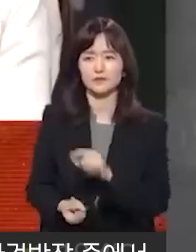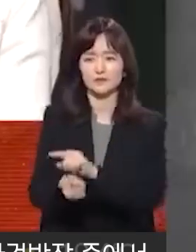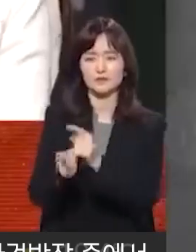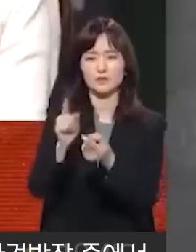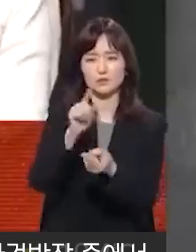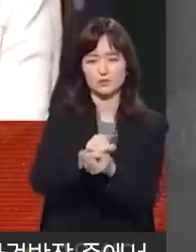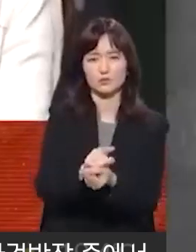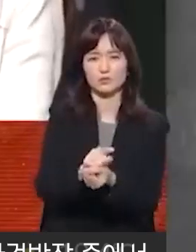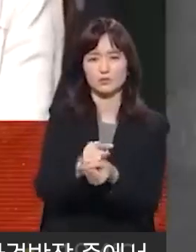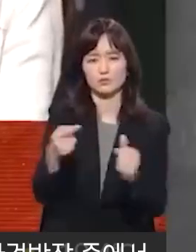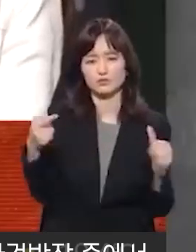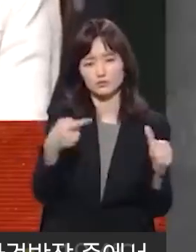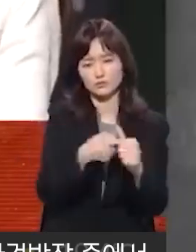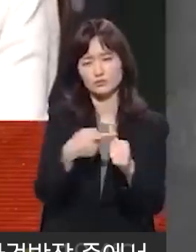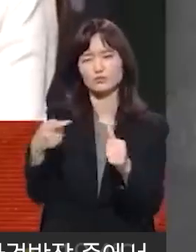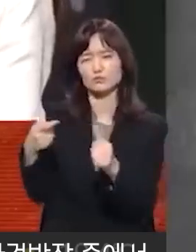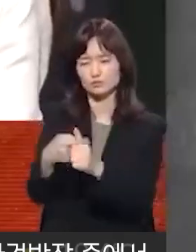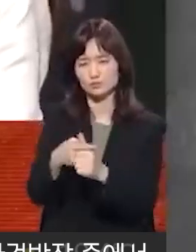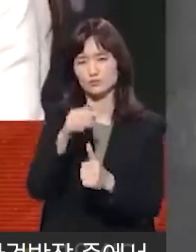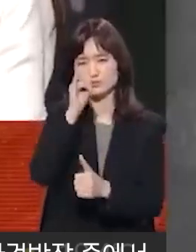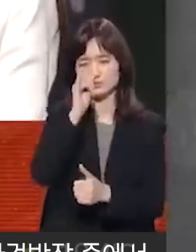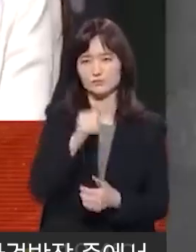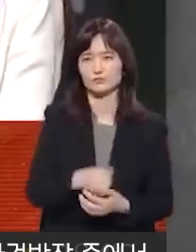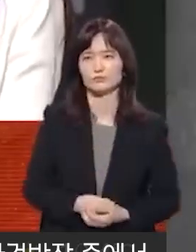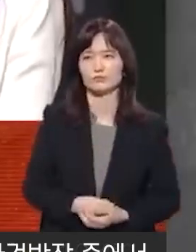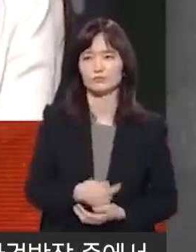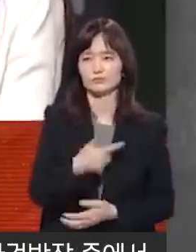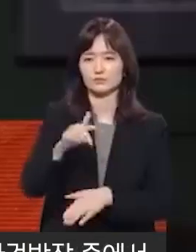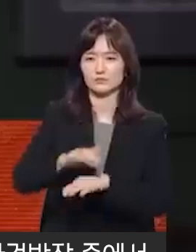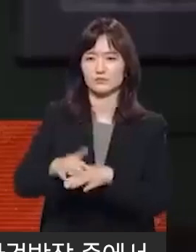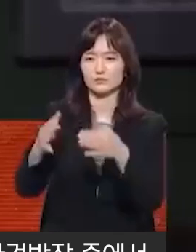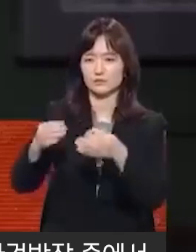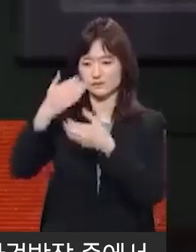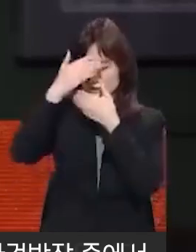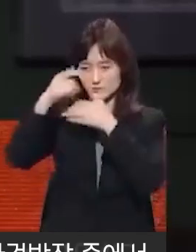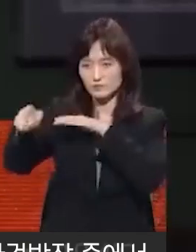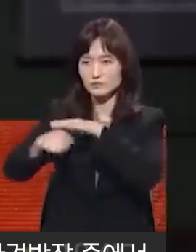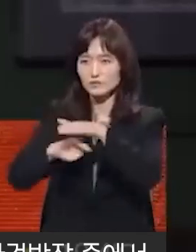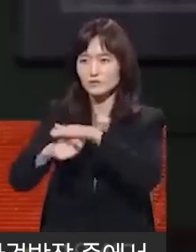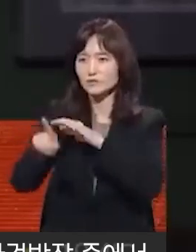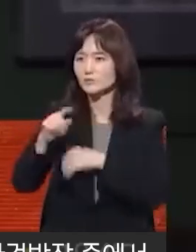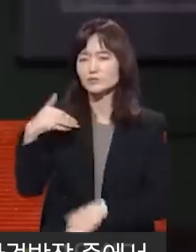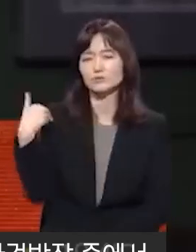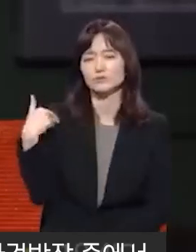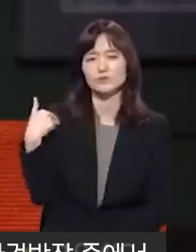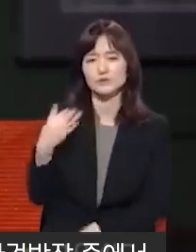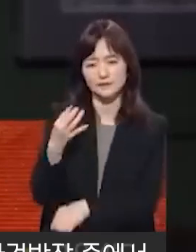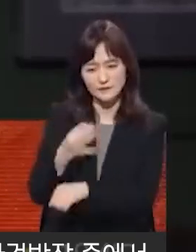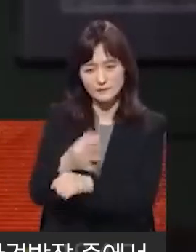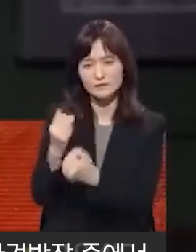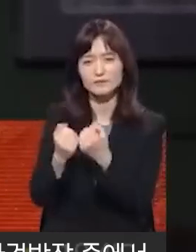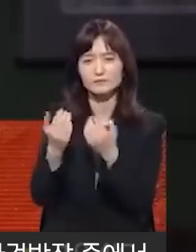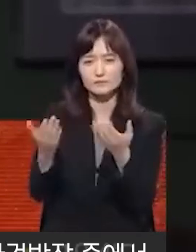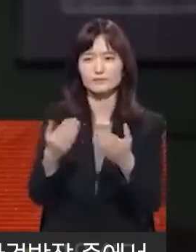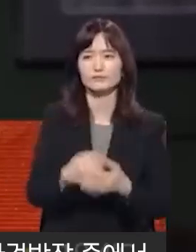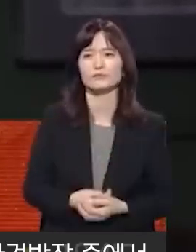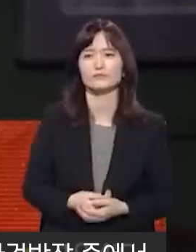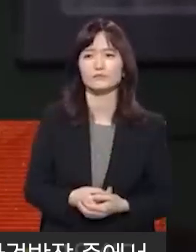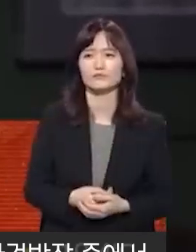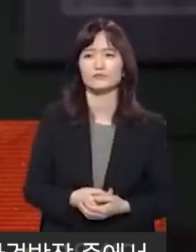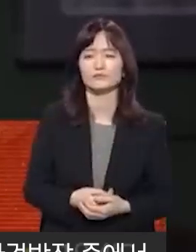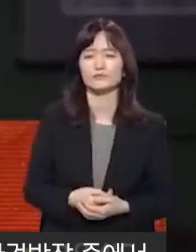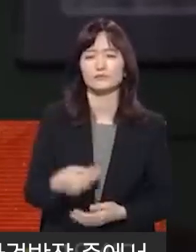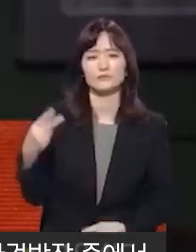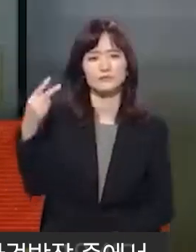자기들끼리 지금 때리고 있는 거예요. 네, 맞습니다. 일단 이 대전 은행 강도 사건 좀 기억 안 나실 수도 있어서 간단히 좀 설명을 드리자면요. 이 사건 같은